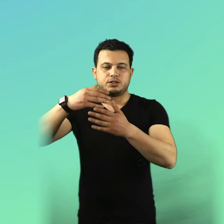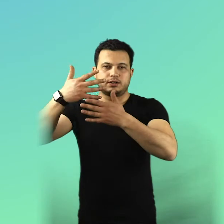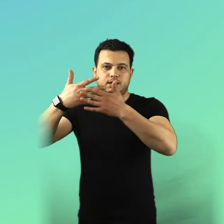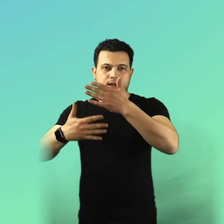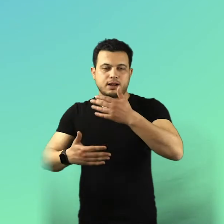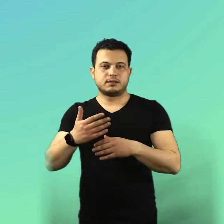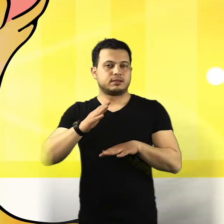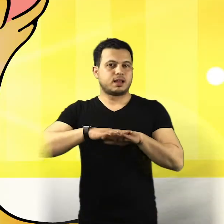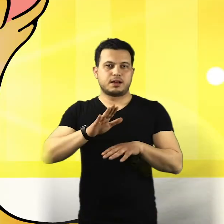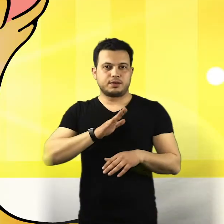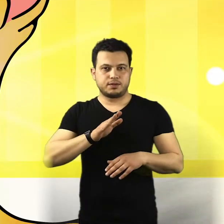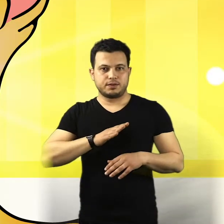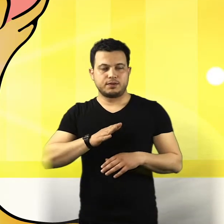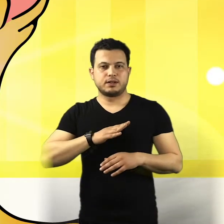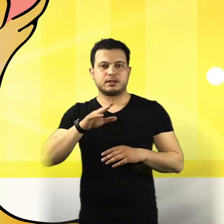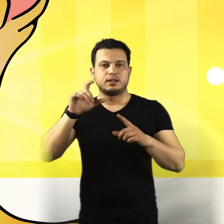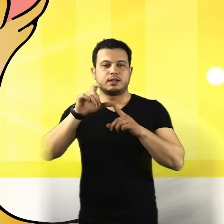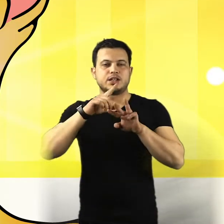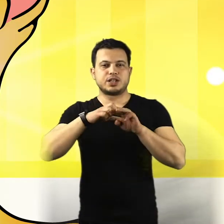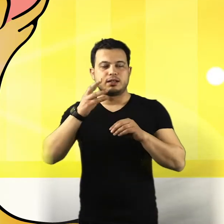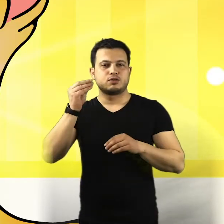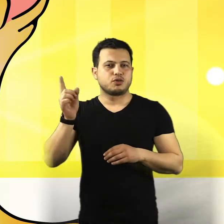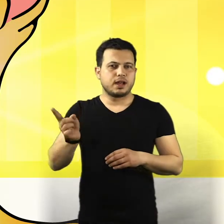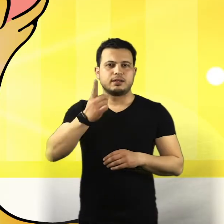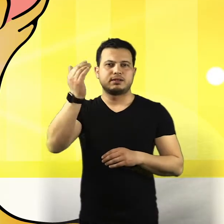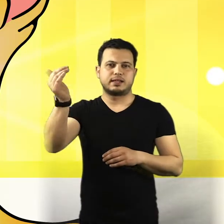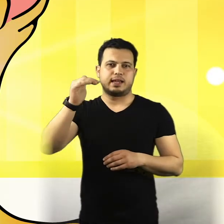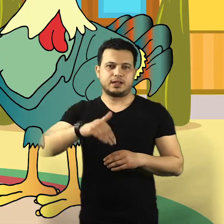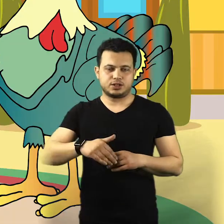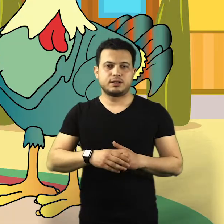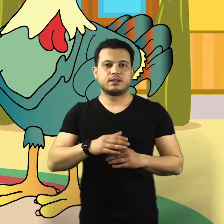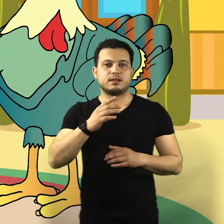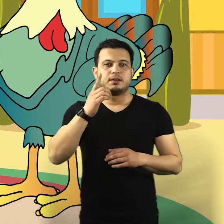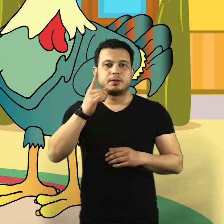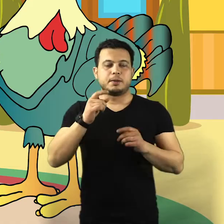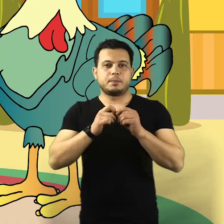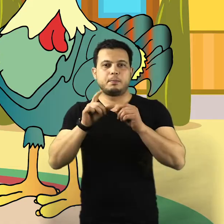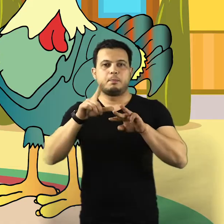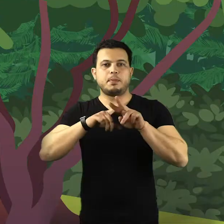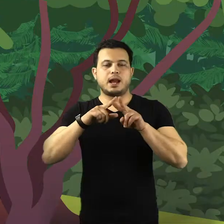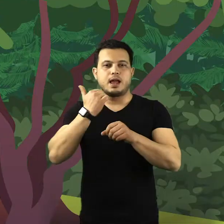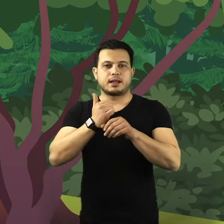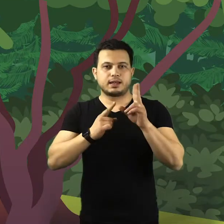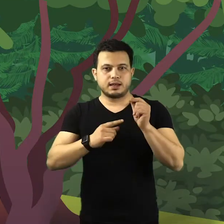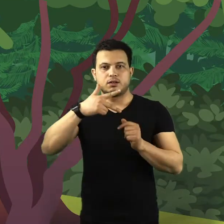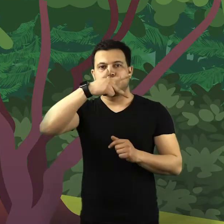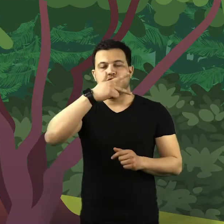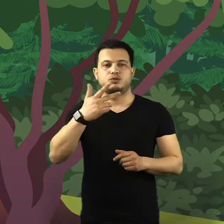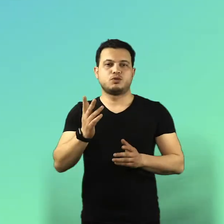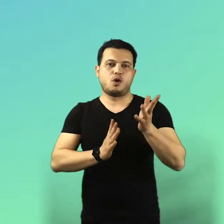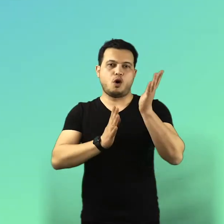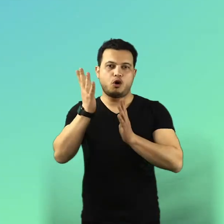Şenere'nin esrarengiz gelişi Bilengi Üzgün orman